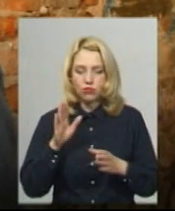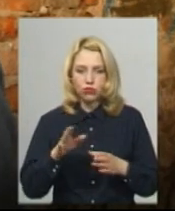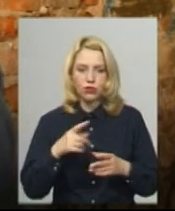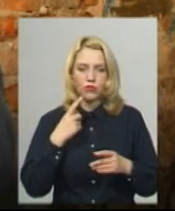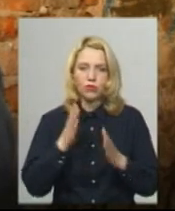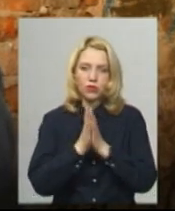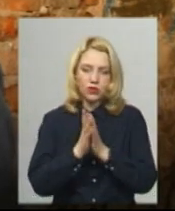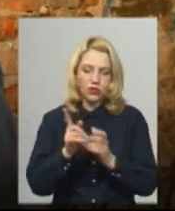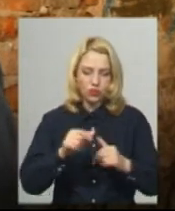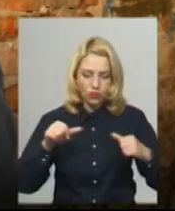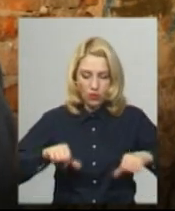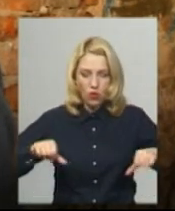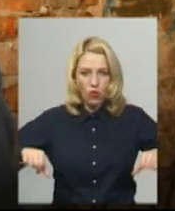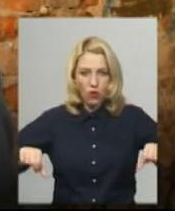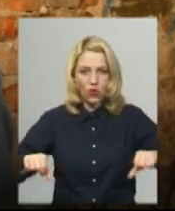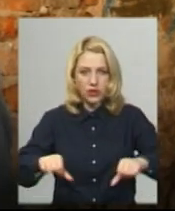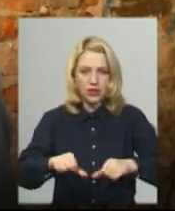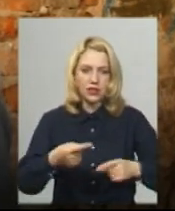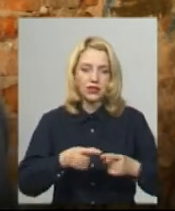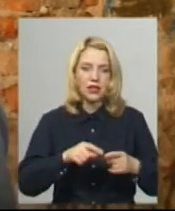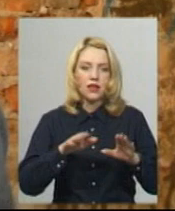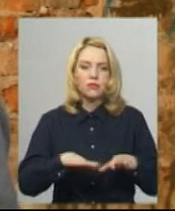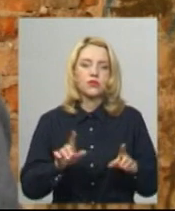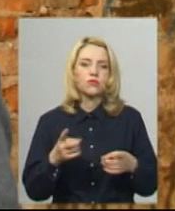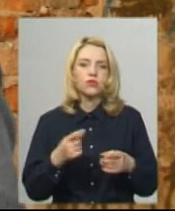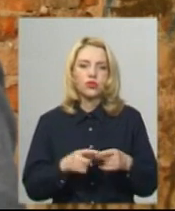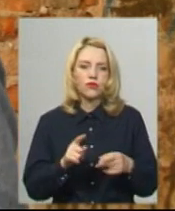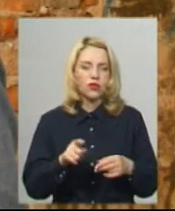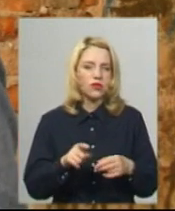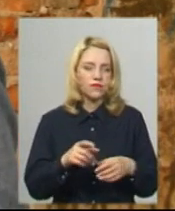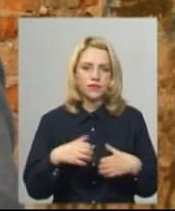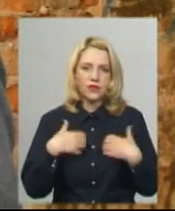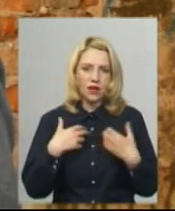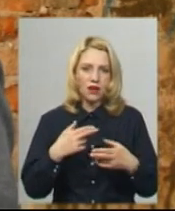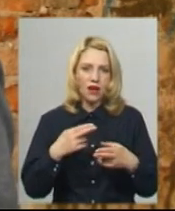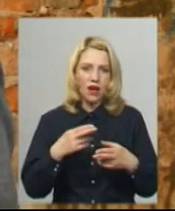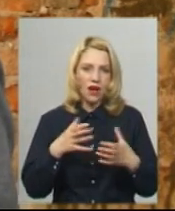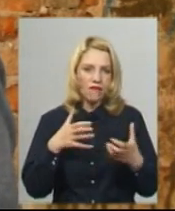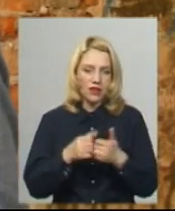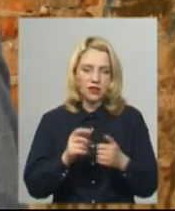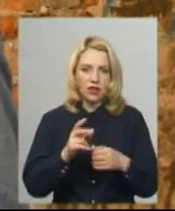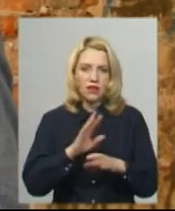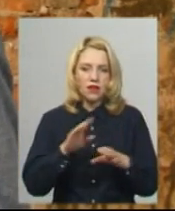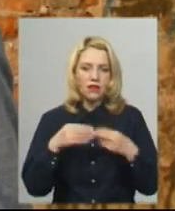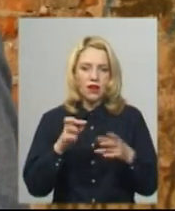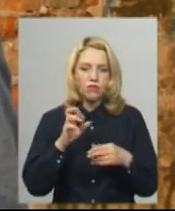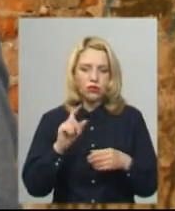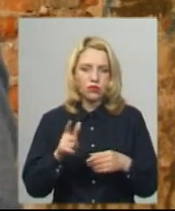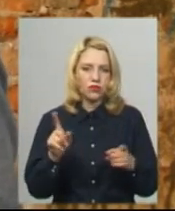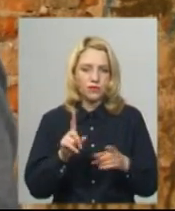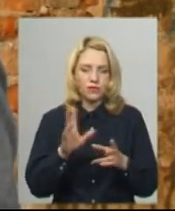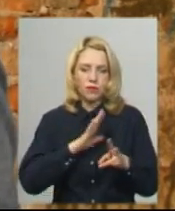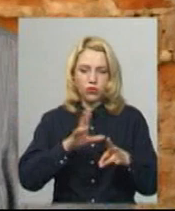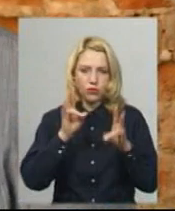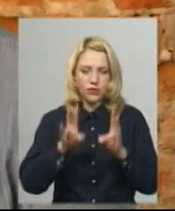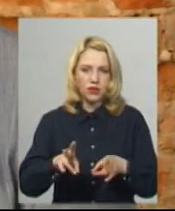огородити, тому що воно дуже гостроаварійне. І, не дай Бог, станеться якась біда, тут бігають, граються діти,